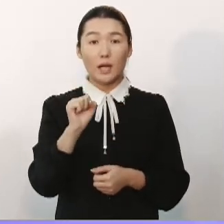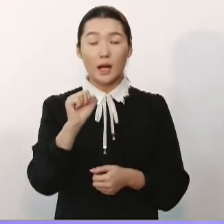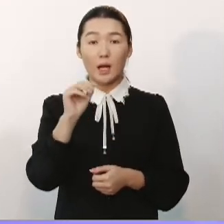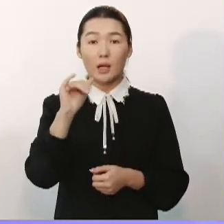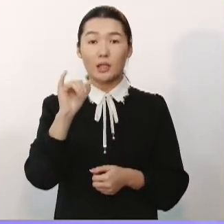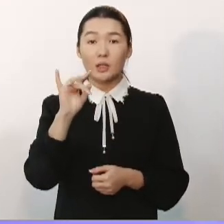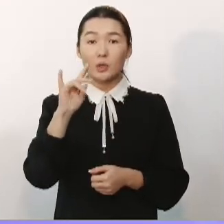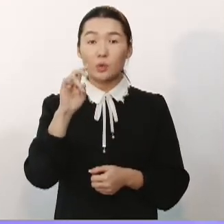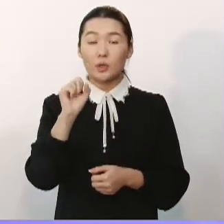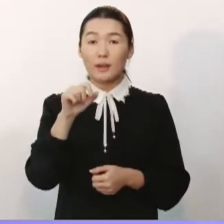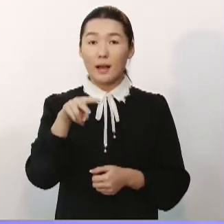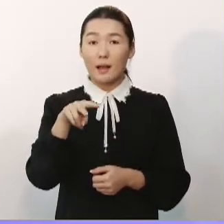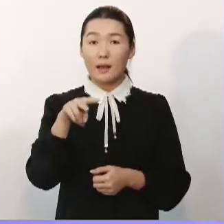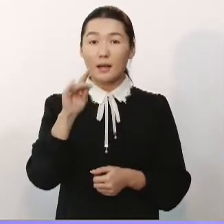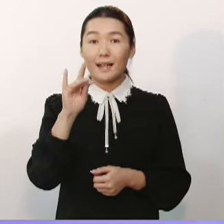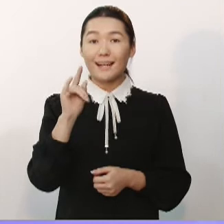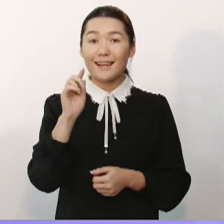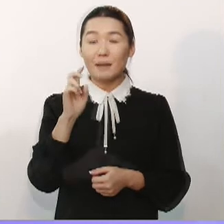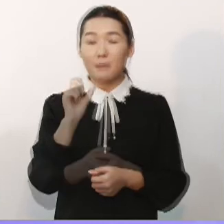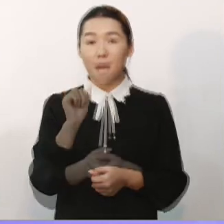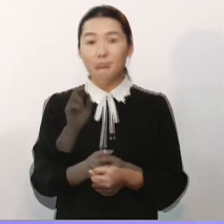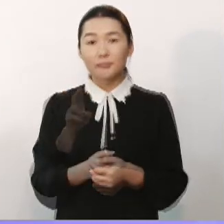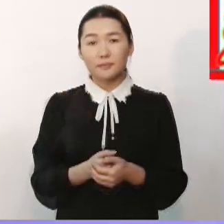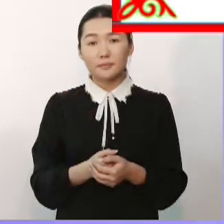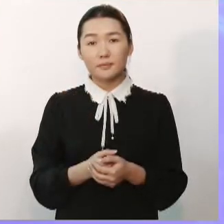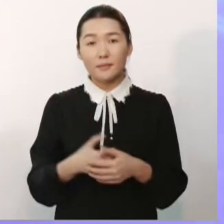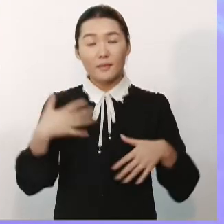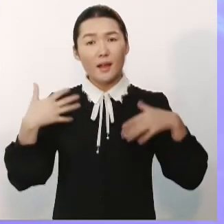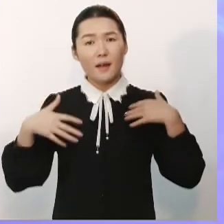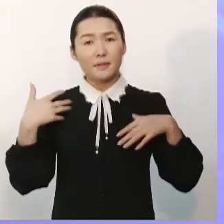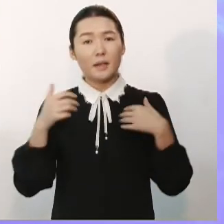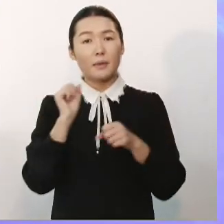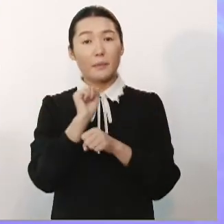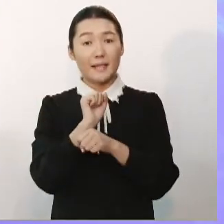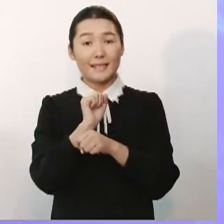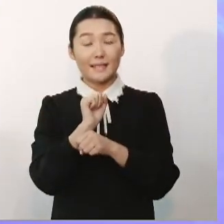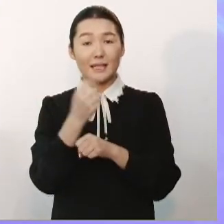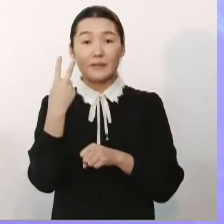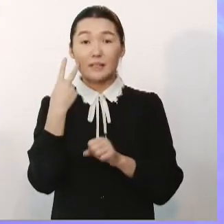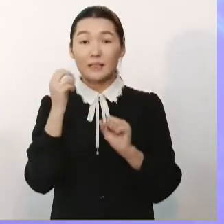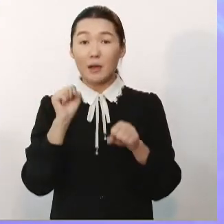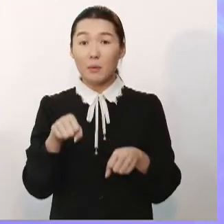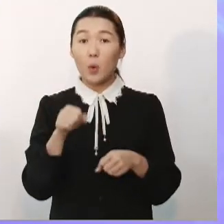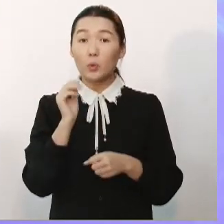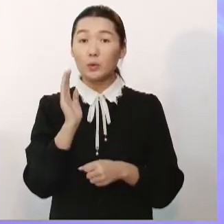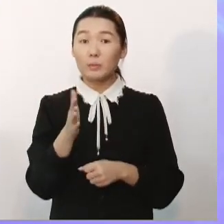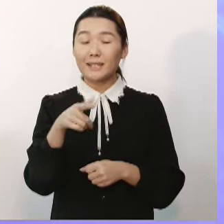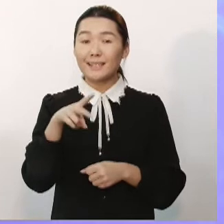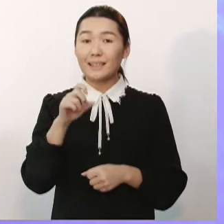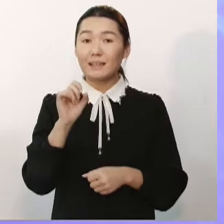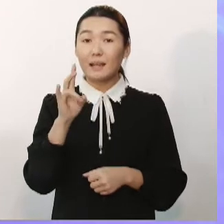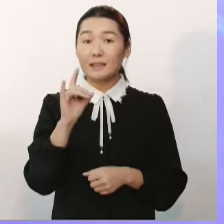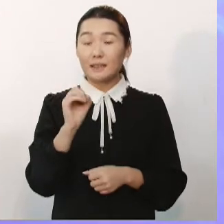журнал, рыбак. А в слабой позиции всегда могут стоять